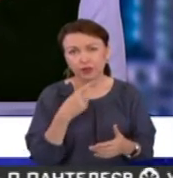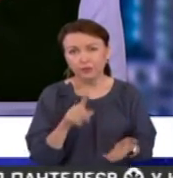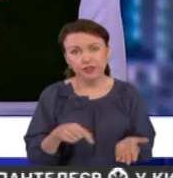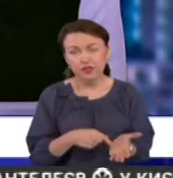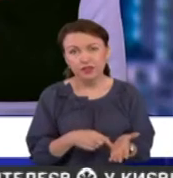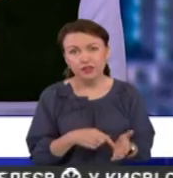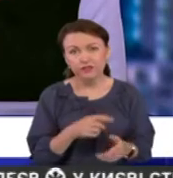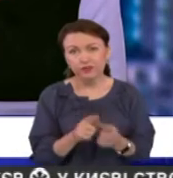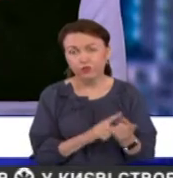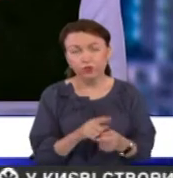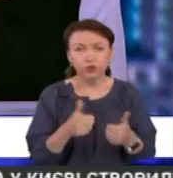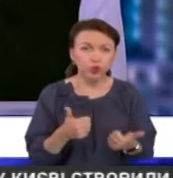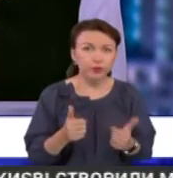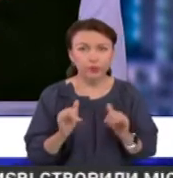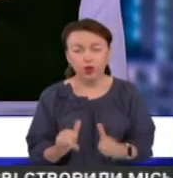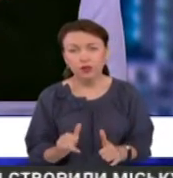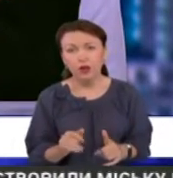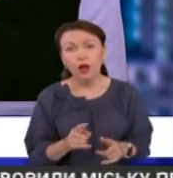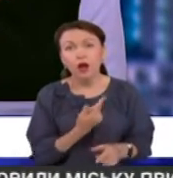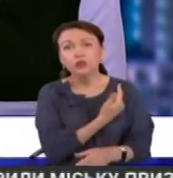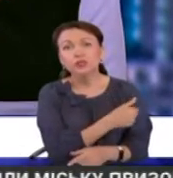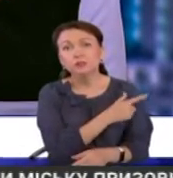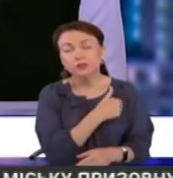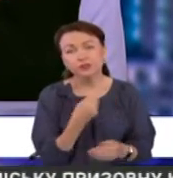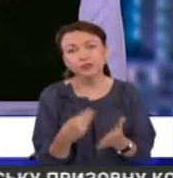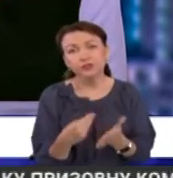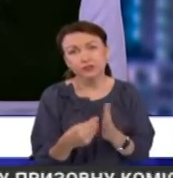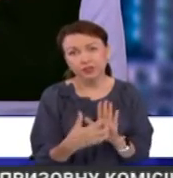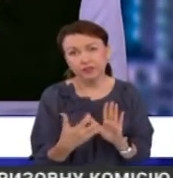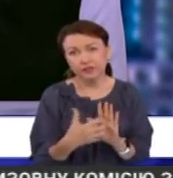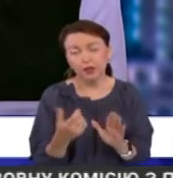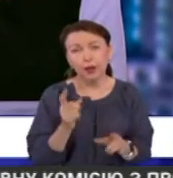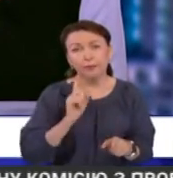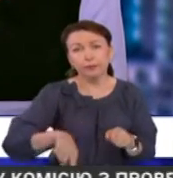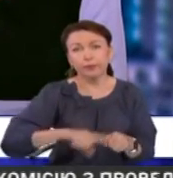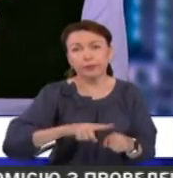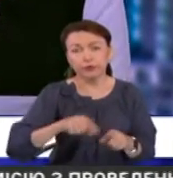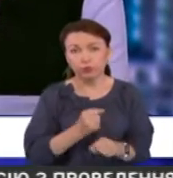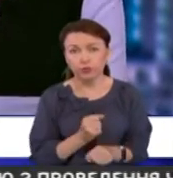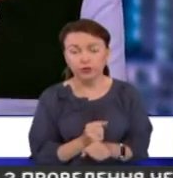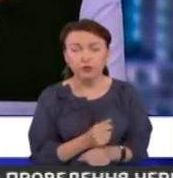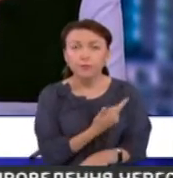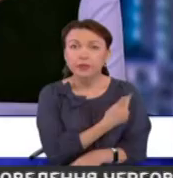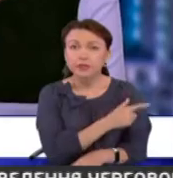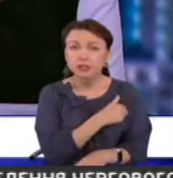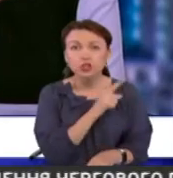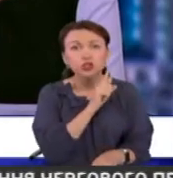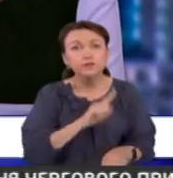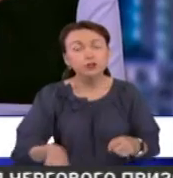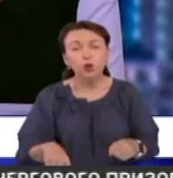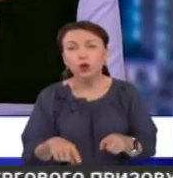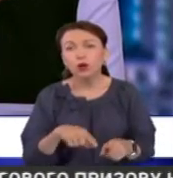реформі, що вона добра чи погана. А тому що у нас медицина недофінансована і треба було щось робити. Питання в тому, що медицину на швидкоруч не